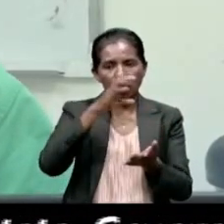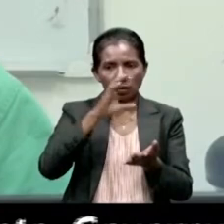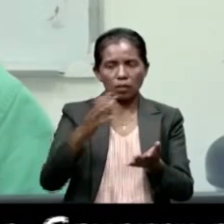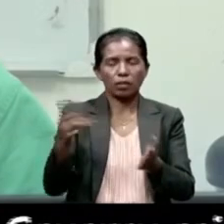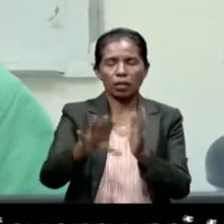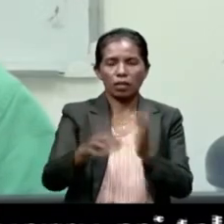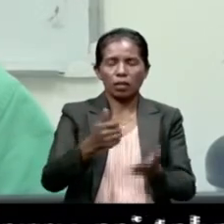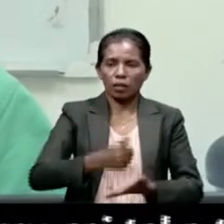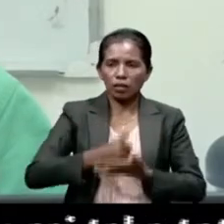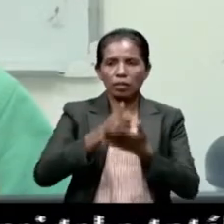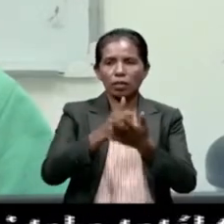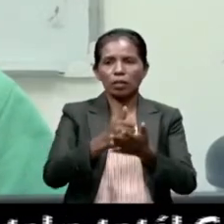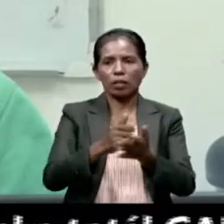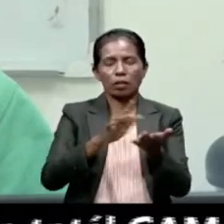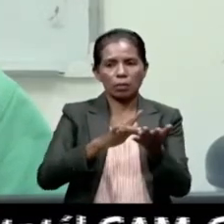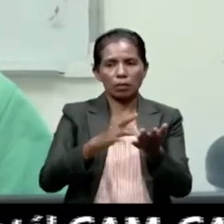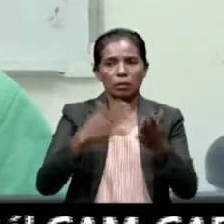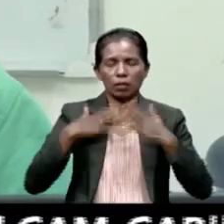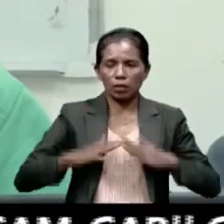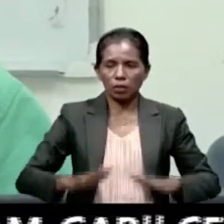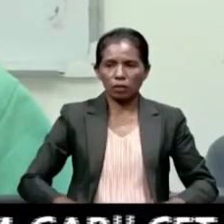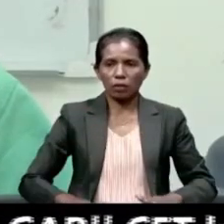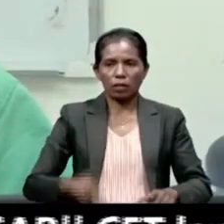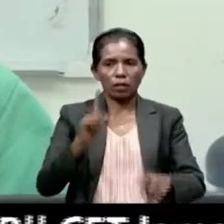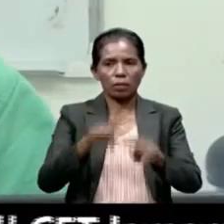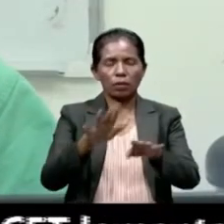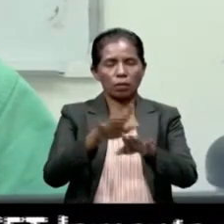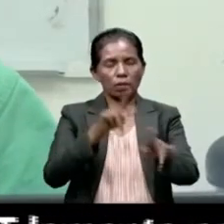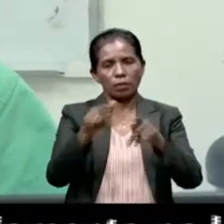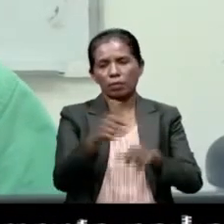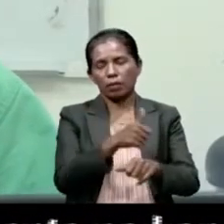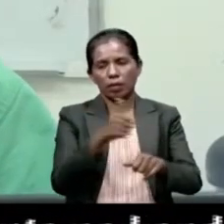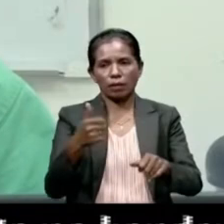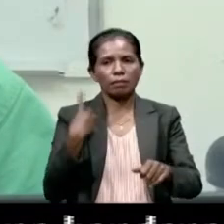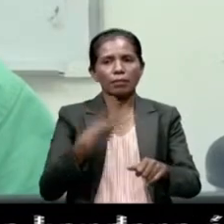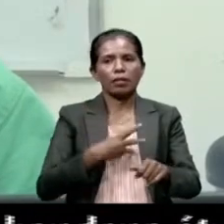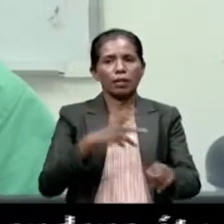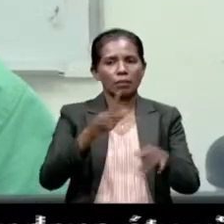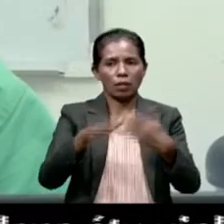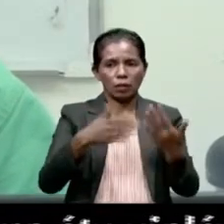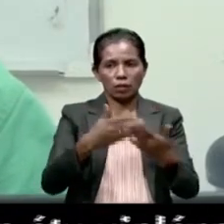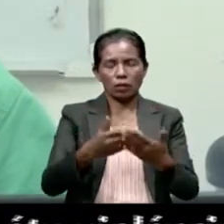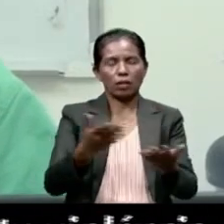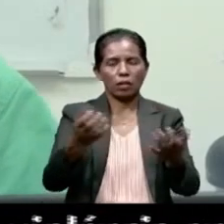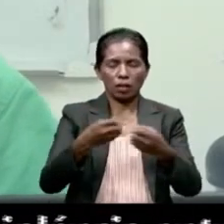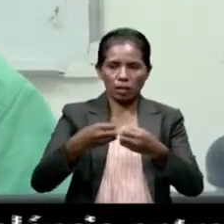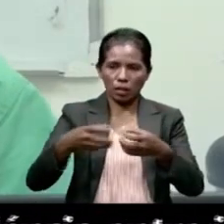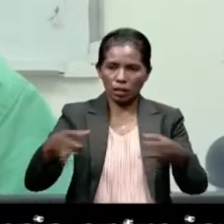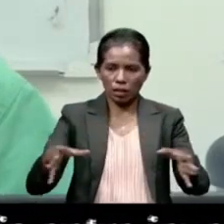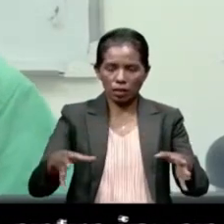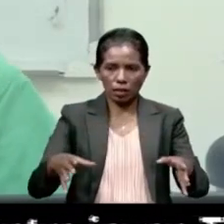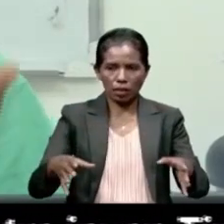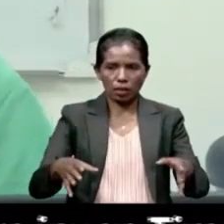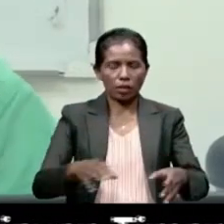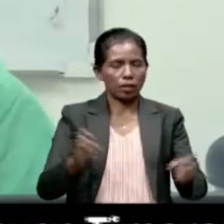itu tratamento. Para virusnya sirah ini sintun la detecta par la berharai berusia. Ida nemi itu akarak pasien tu hoto nebe me halai lakonga. O lakon